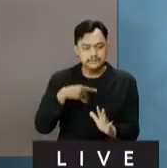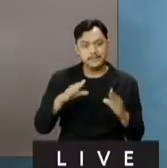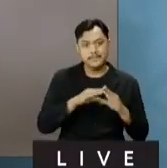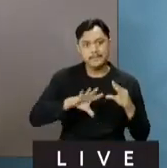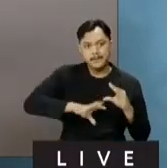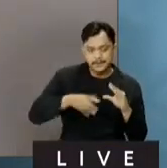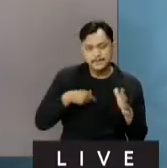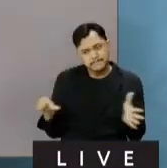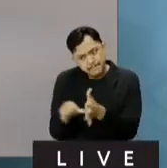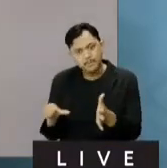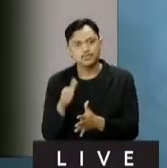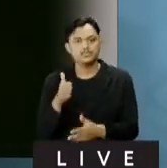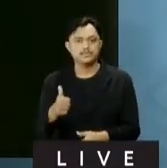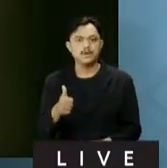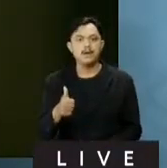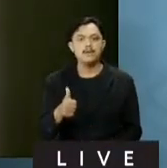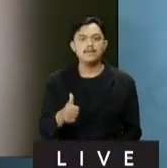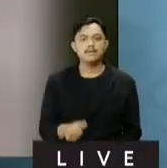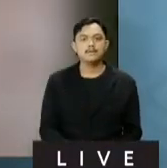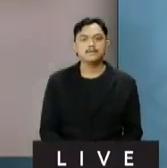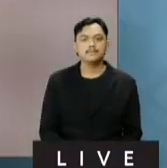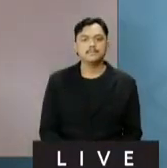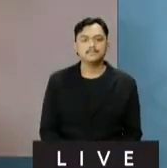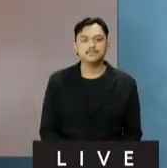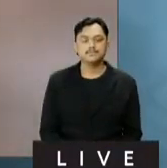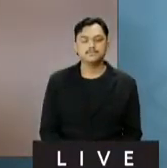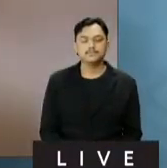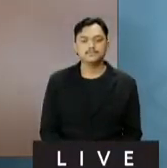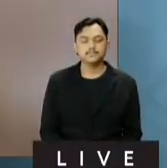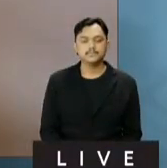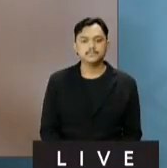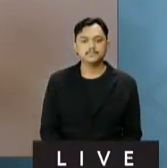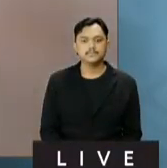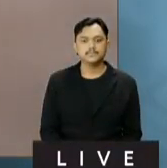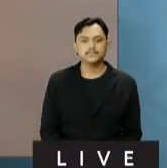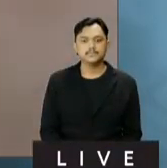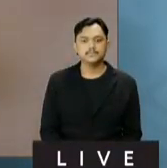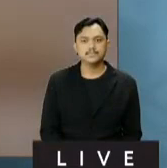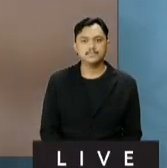pemerintah daerah di tingkat kabupaten maupun di tingkat provinsi.